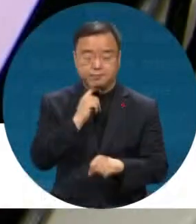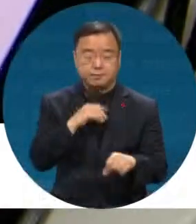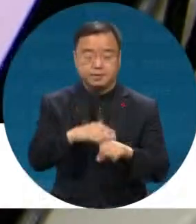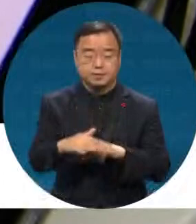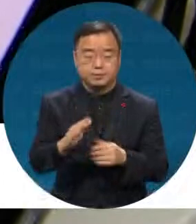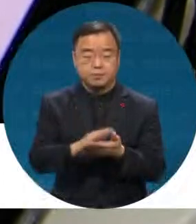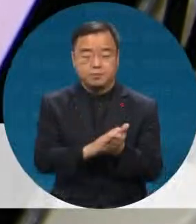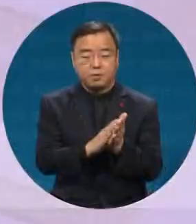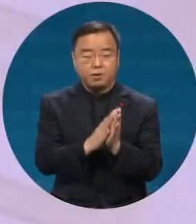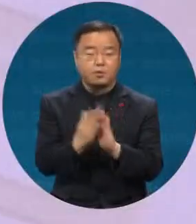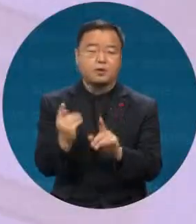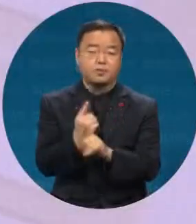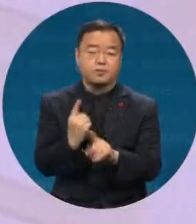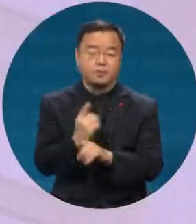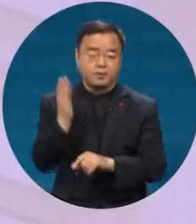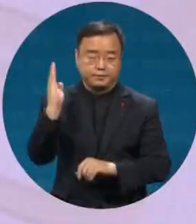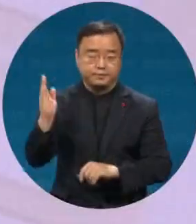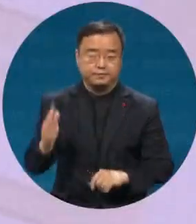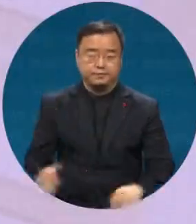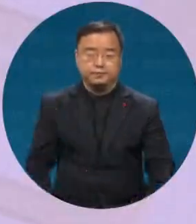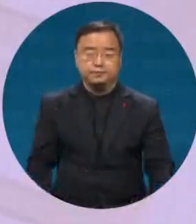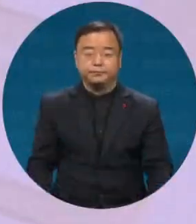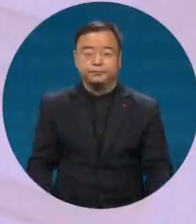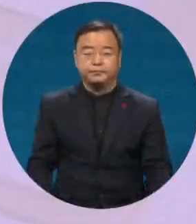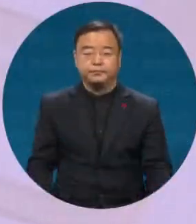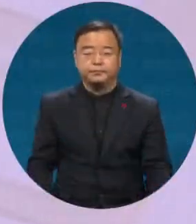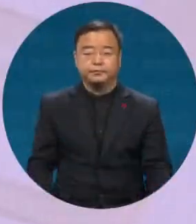상당한 변화를 예고했습니다 EBS 뉴스